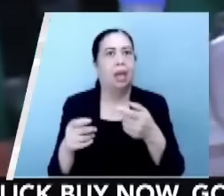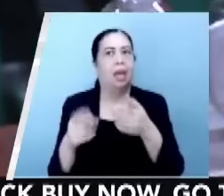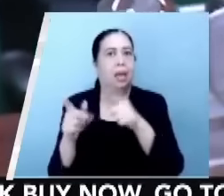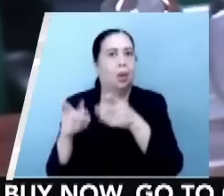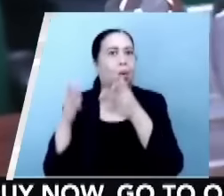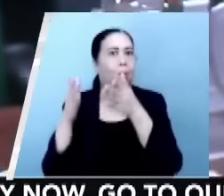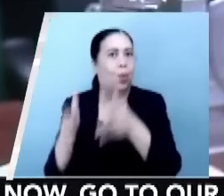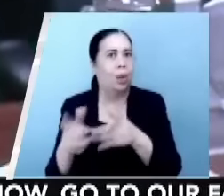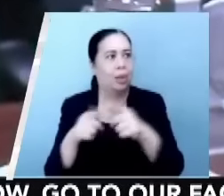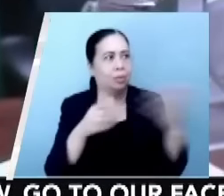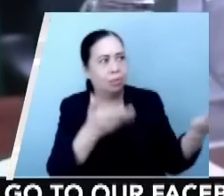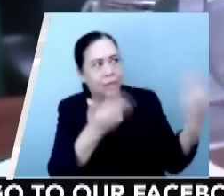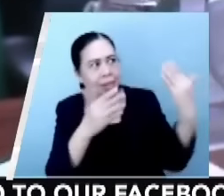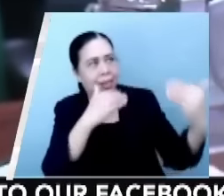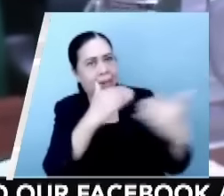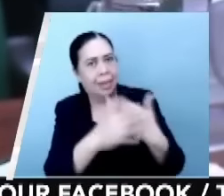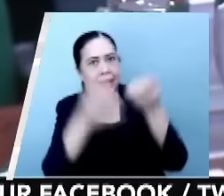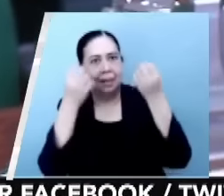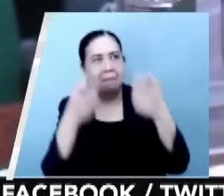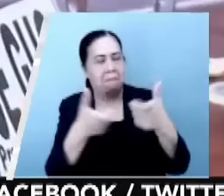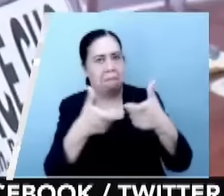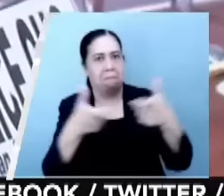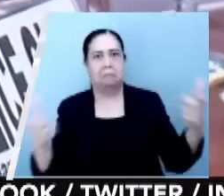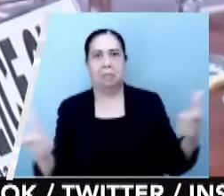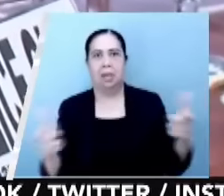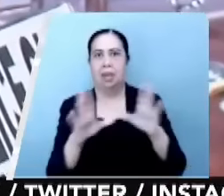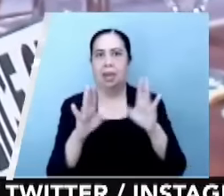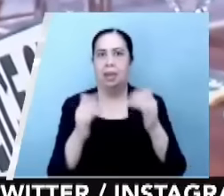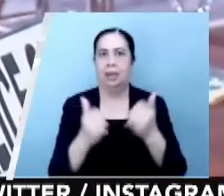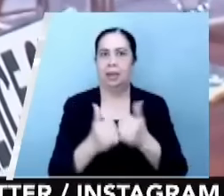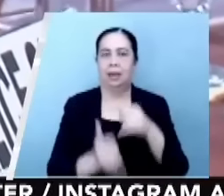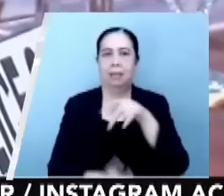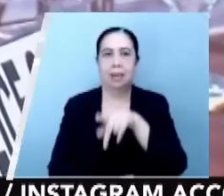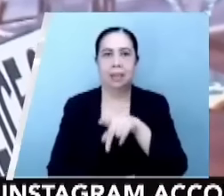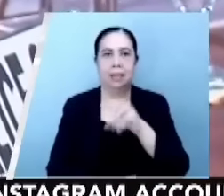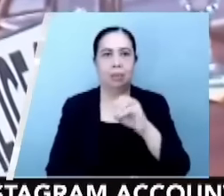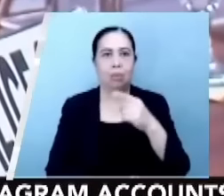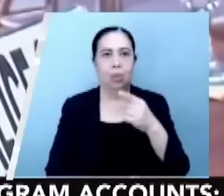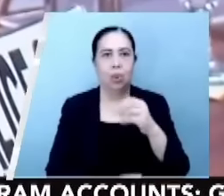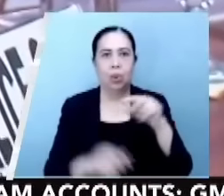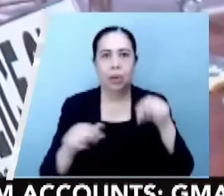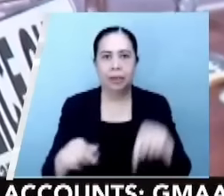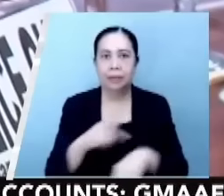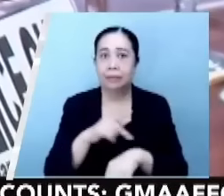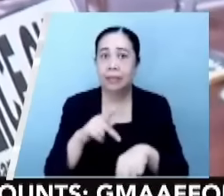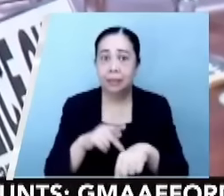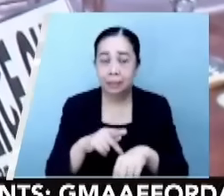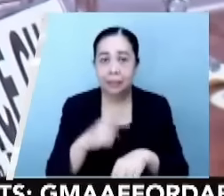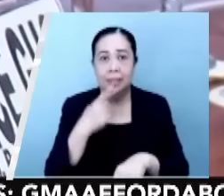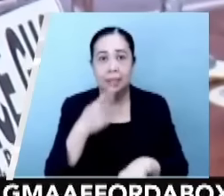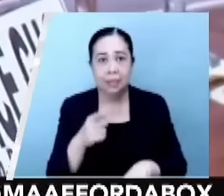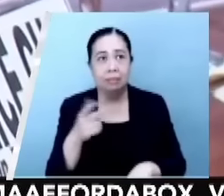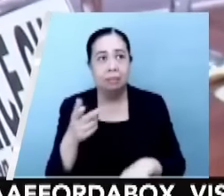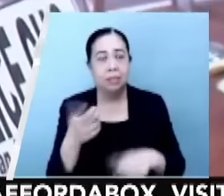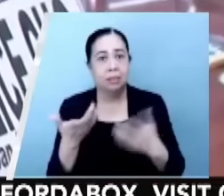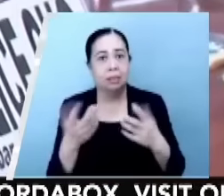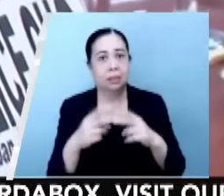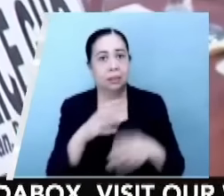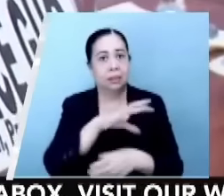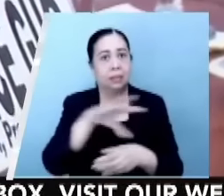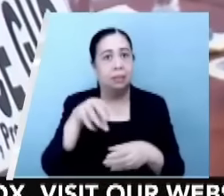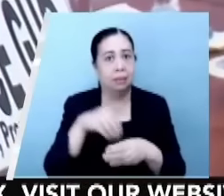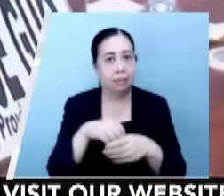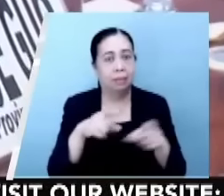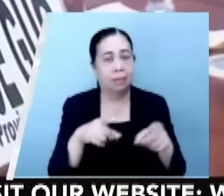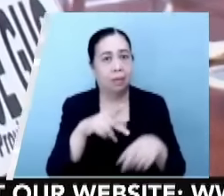makapasok ang napakalaking kumpanya ng Pogo na Pilipinas. Na ayon sa intel, no, ay sangkot naman sa